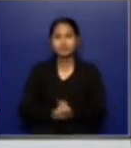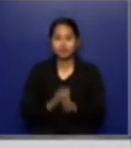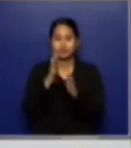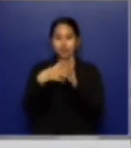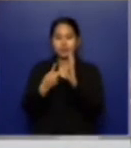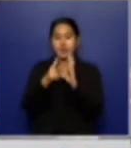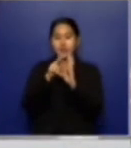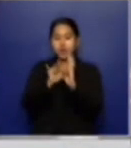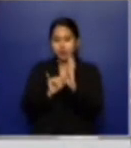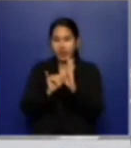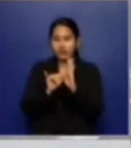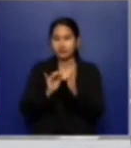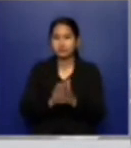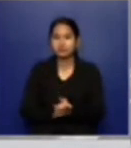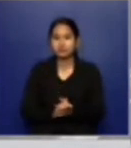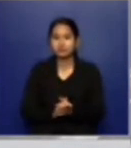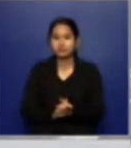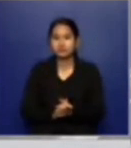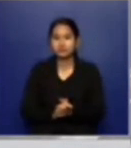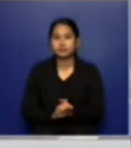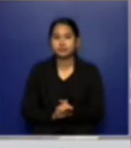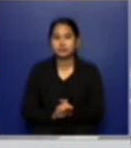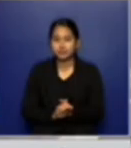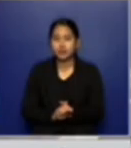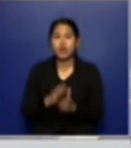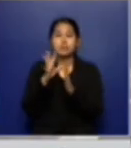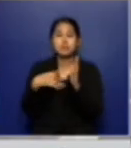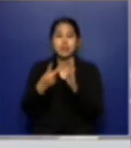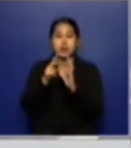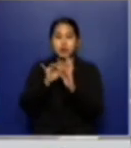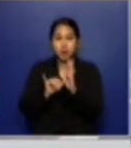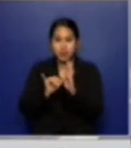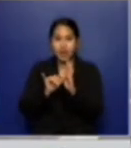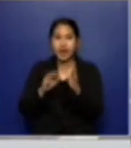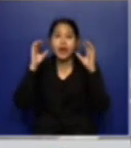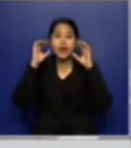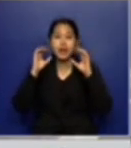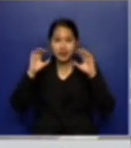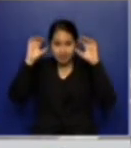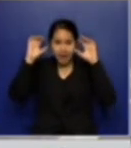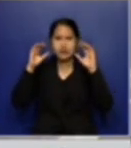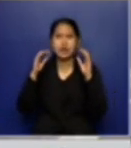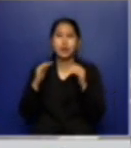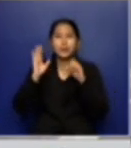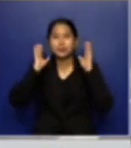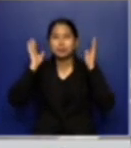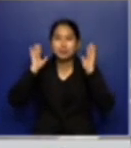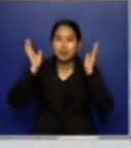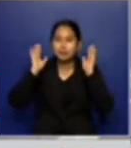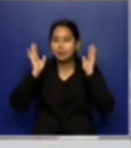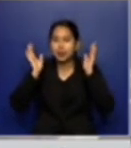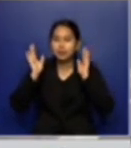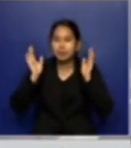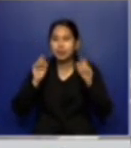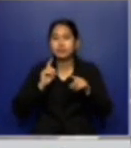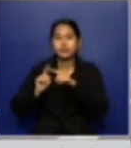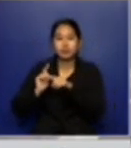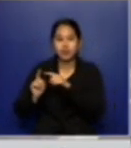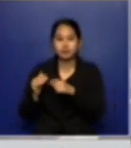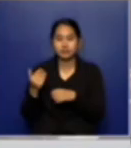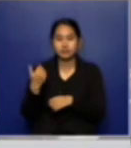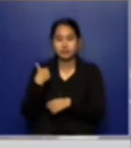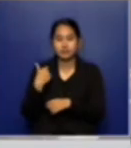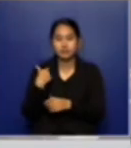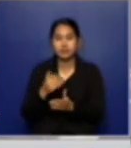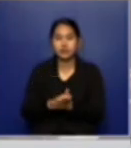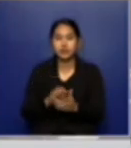ที่พรรครัฐบาลนโยบายที่พรรคผู้นำรัฐบาลในขณะนี้หาเสียงเอาไว้ในร่างพระราชบัญญัติง